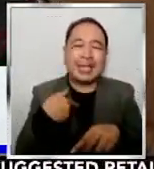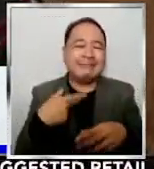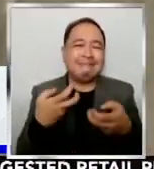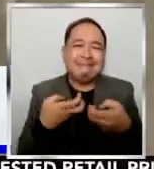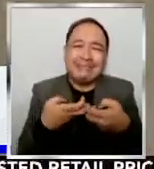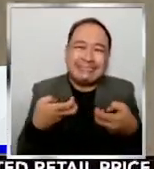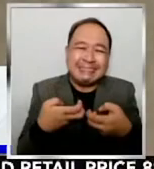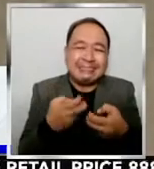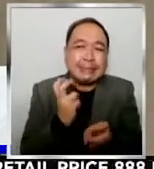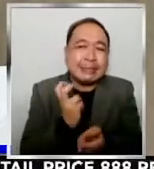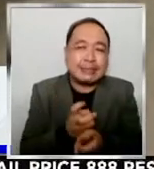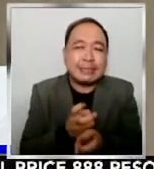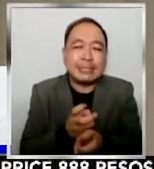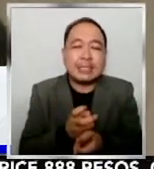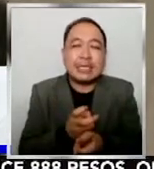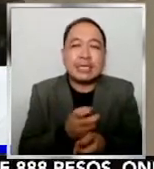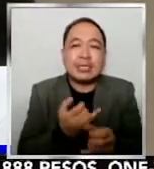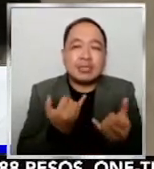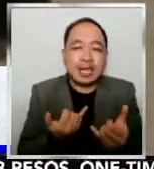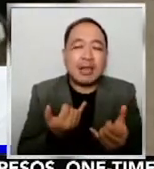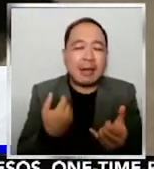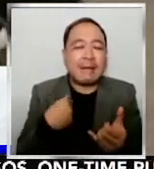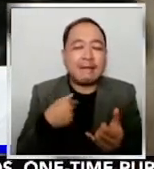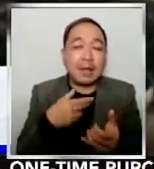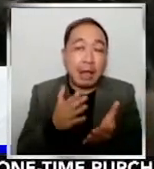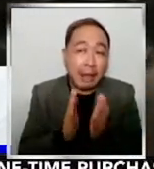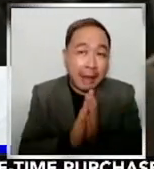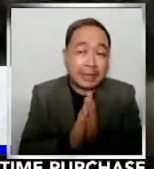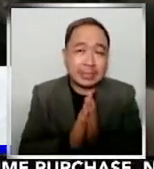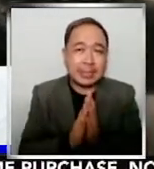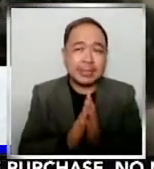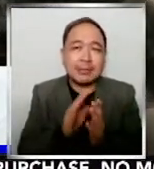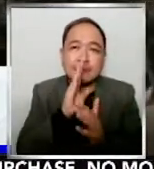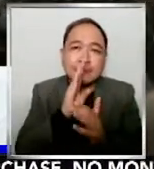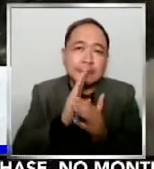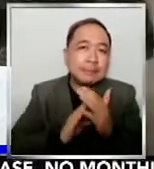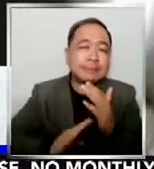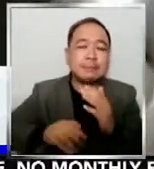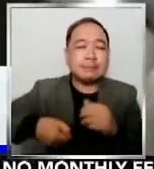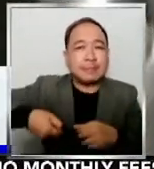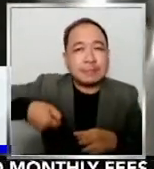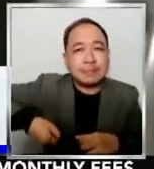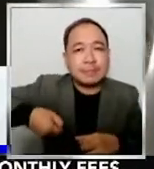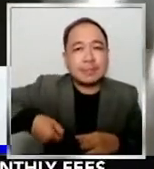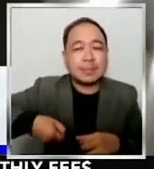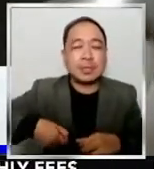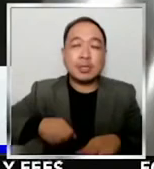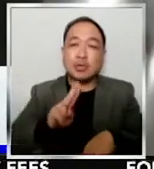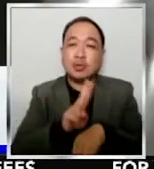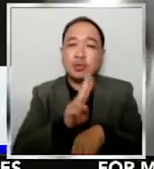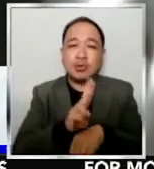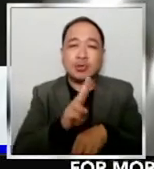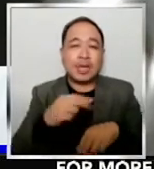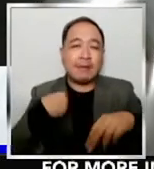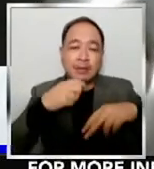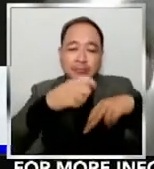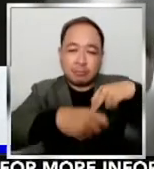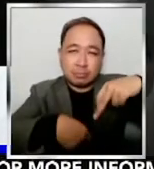saklay. Binalot niya ito ng tela, electrical tape at packing tape para lang mas maging